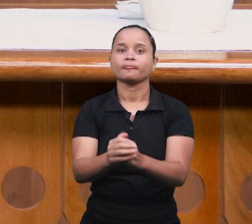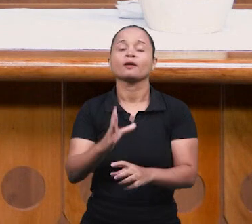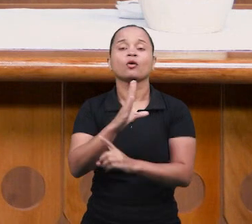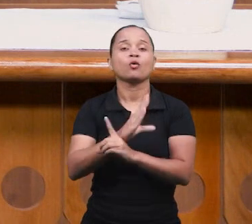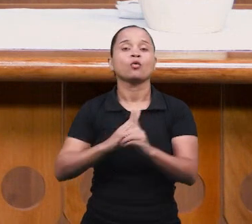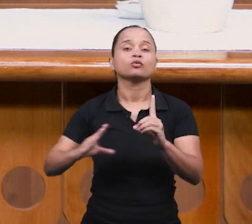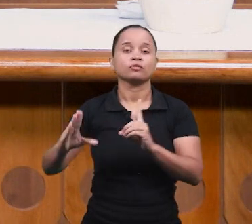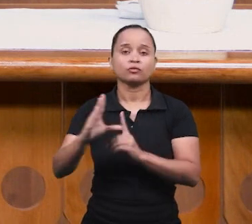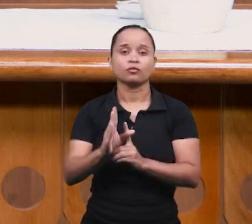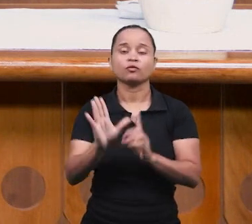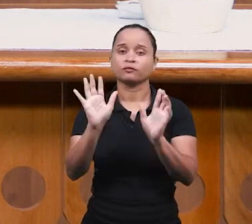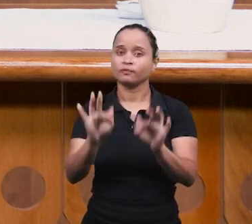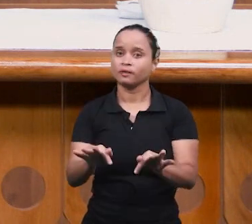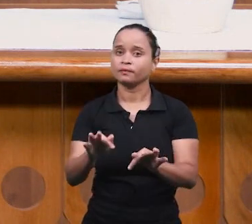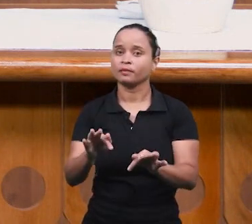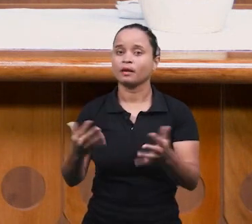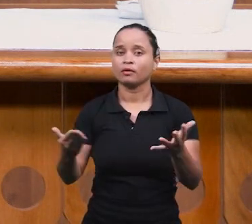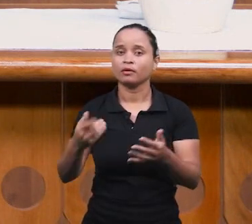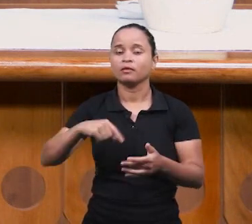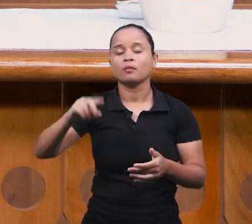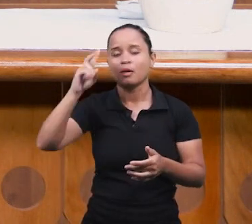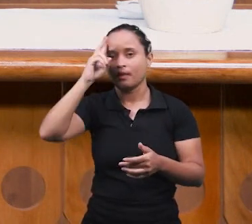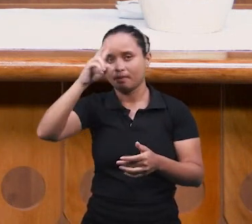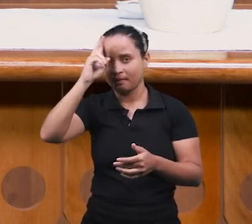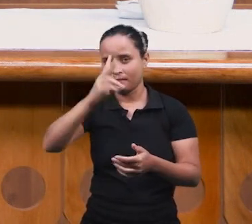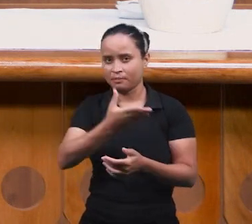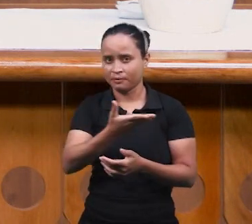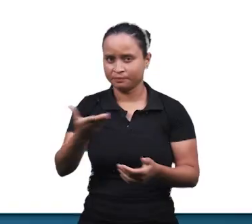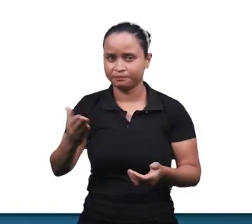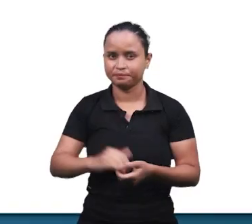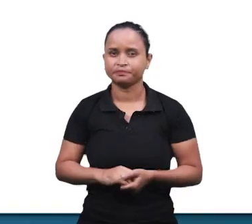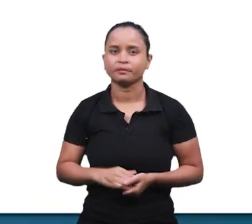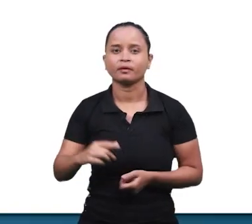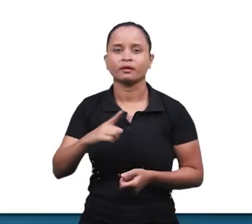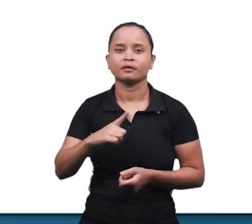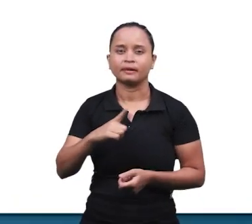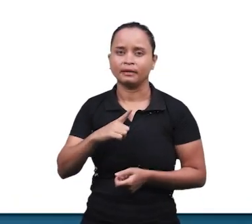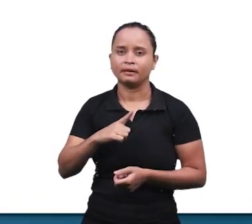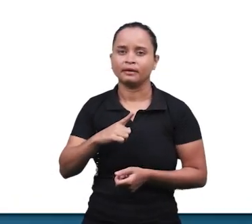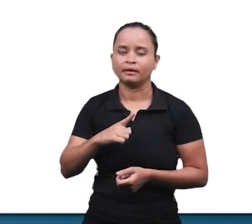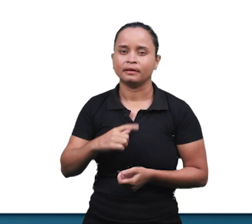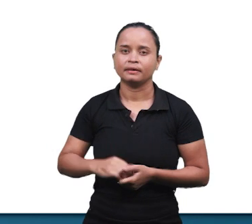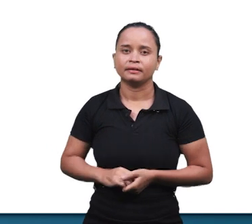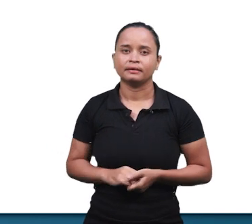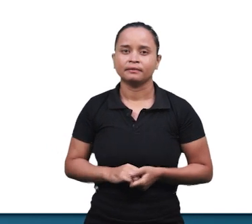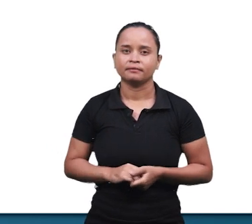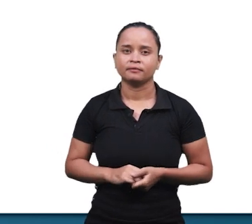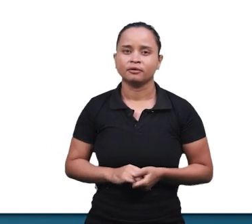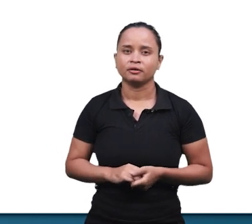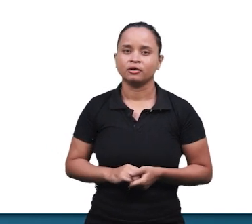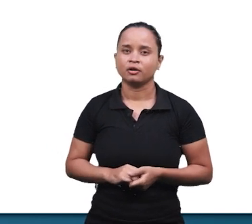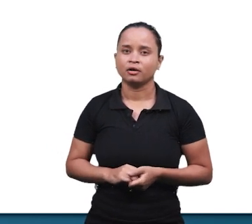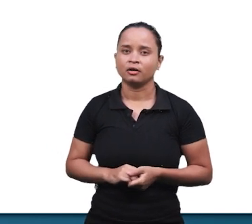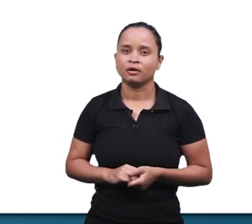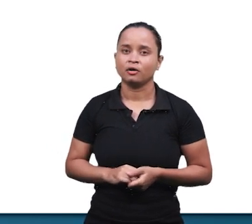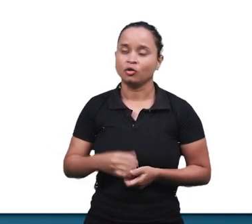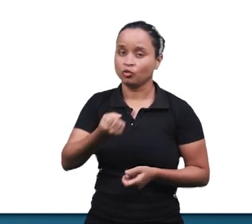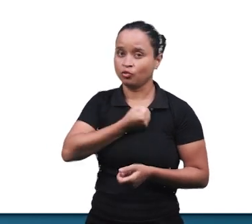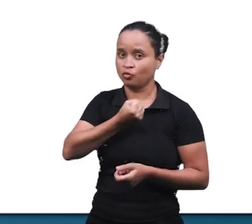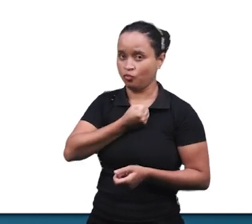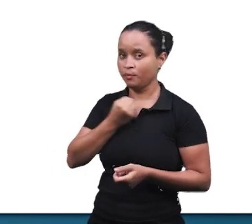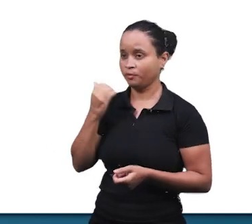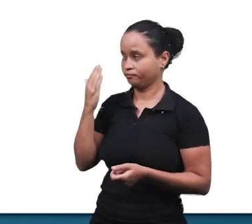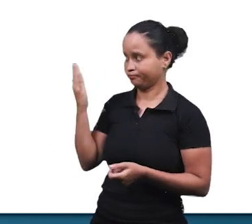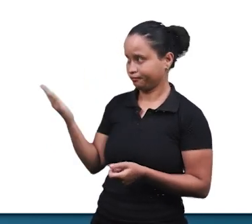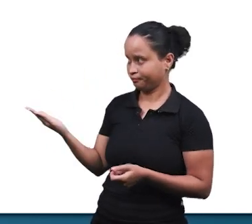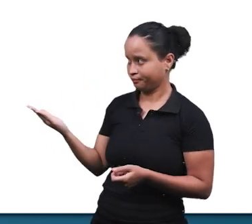Notre culte est fini. Nous aimerions rappeler à tous que nous avons un numéro de téléphone